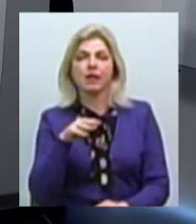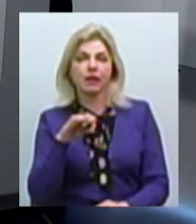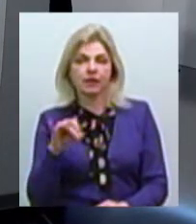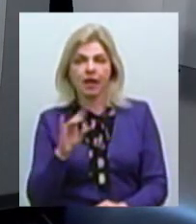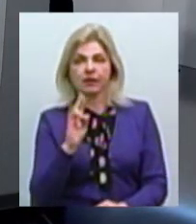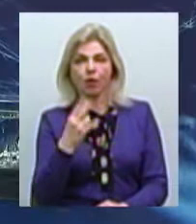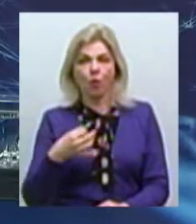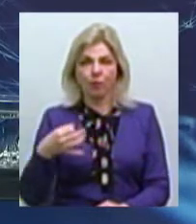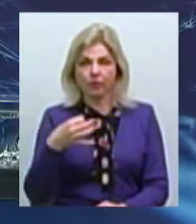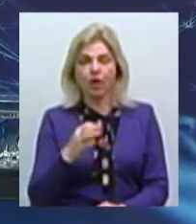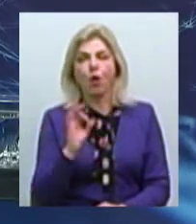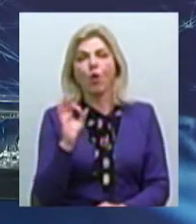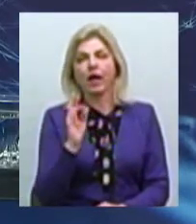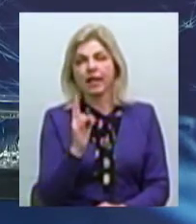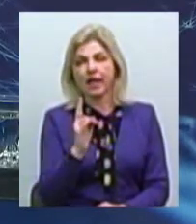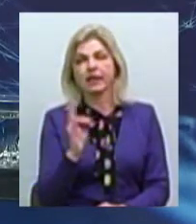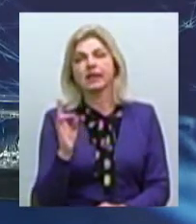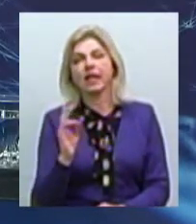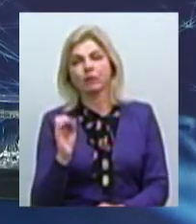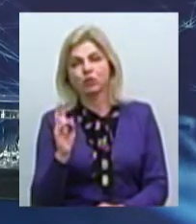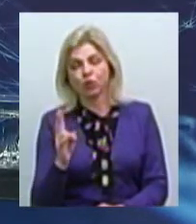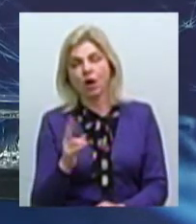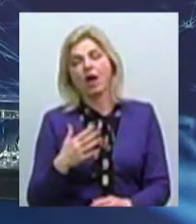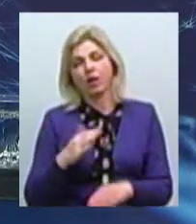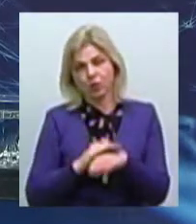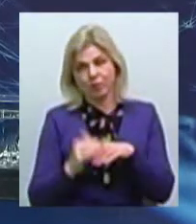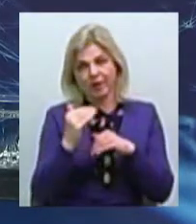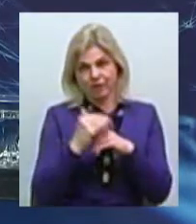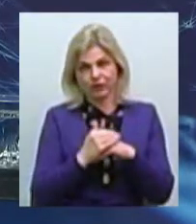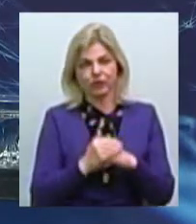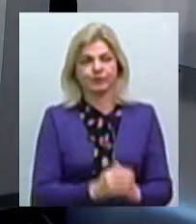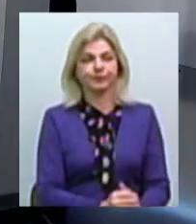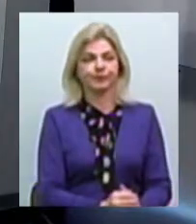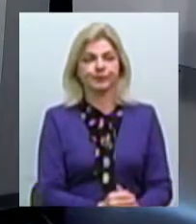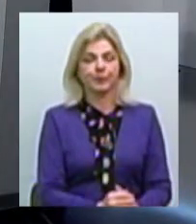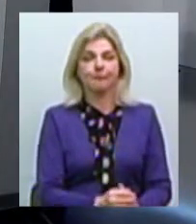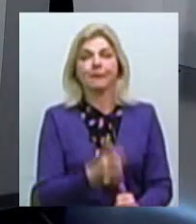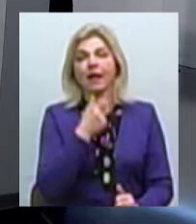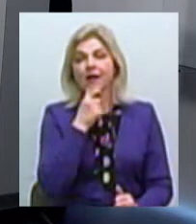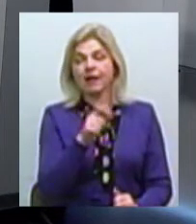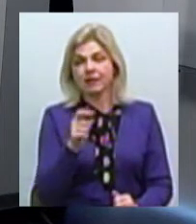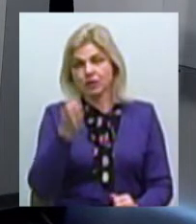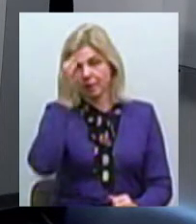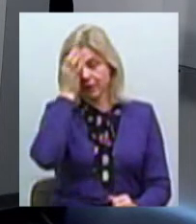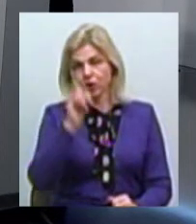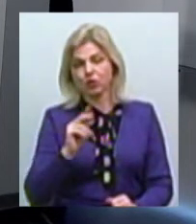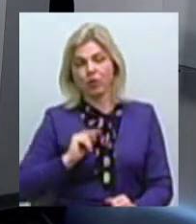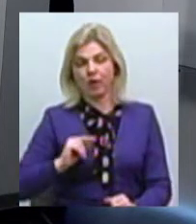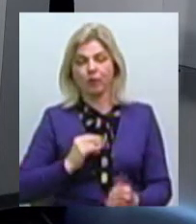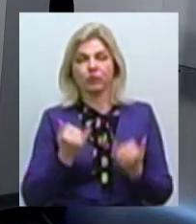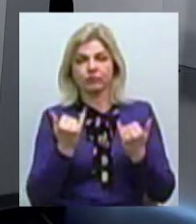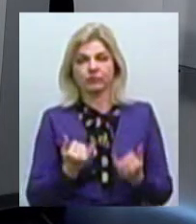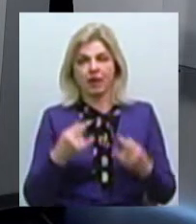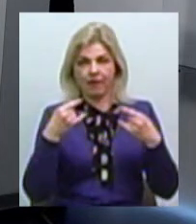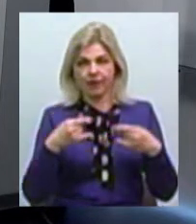крыло на крючок крыла java святая нашей студии добрый вечер добрый вечер олега чем я докладываю мы против прямом эфире телефон